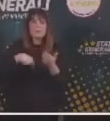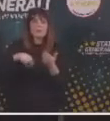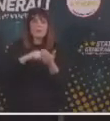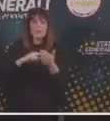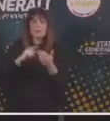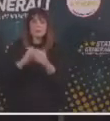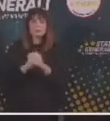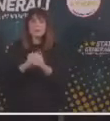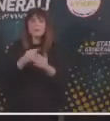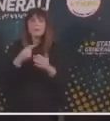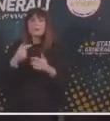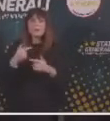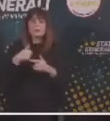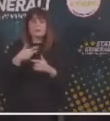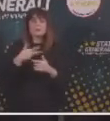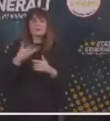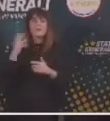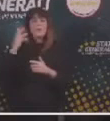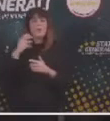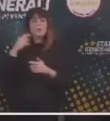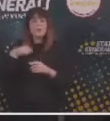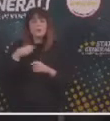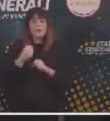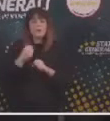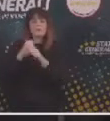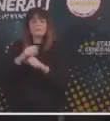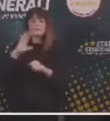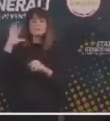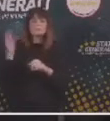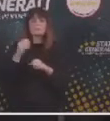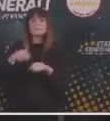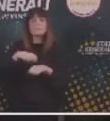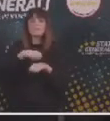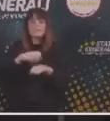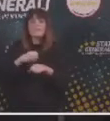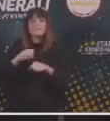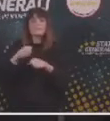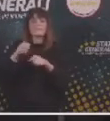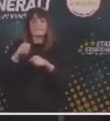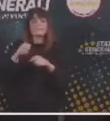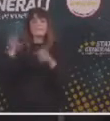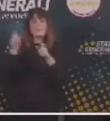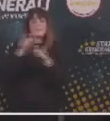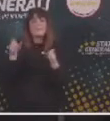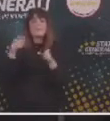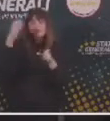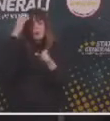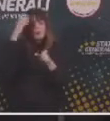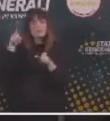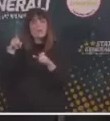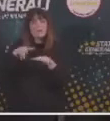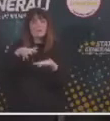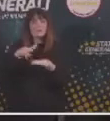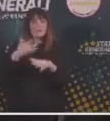l'onore di rappresentare qui tutti i ministri i membri del governo del movimento 5 stelle che ogni giorno in questo periodo